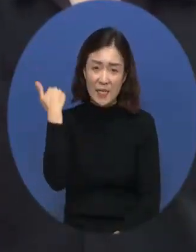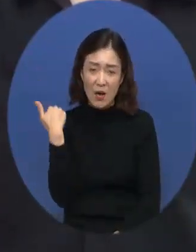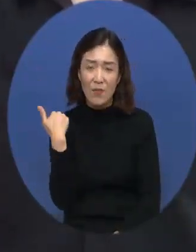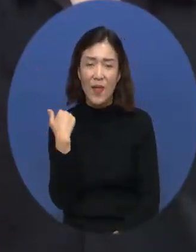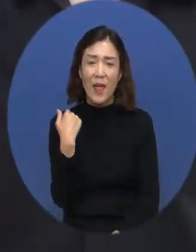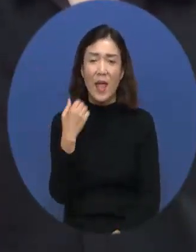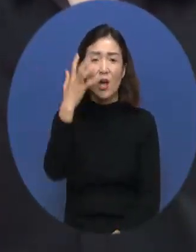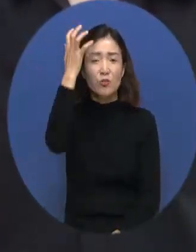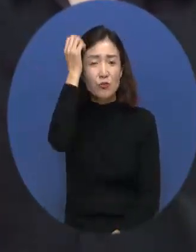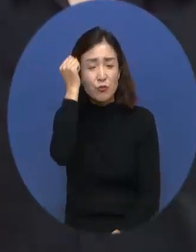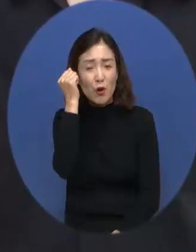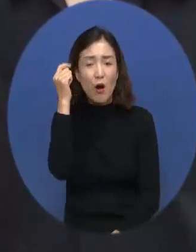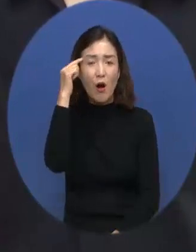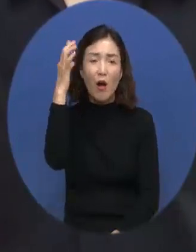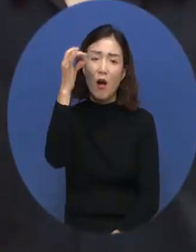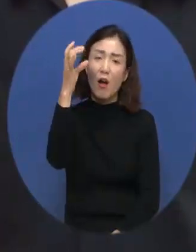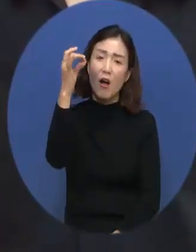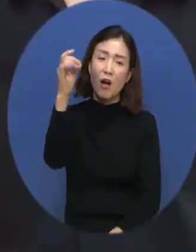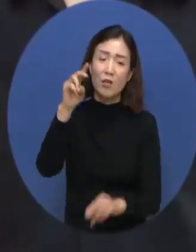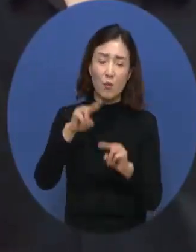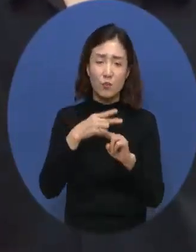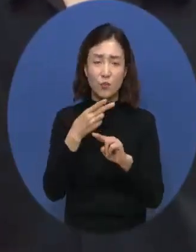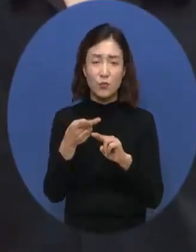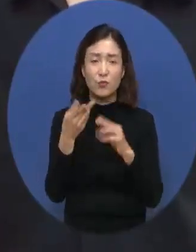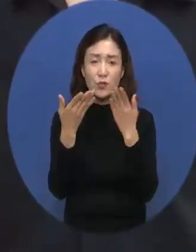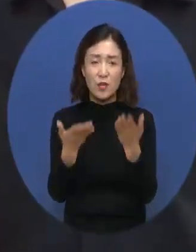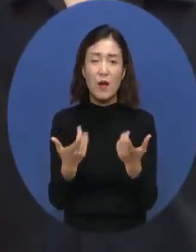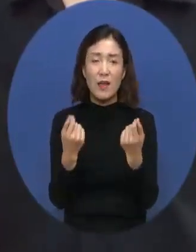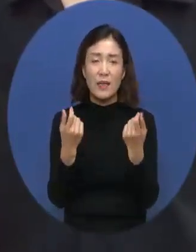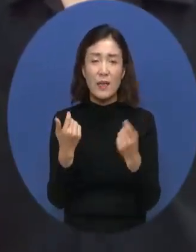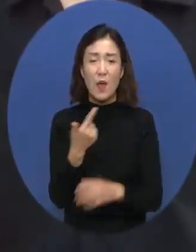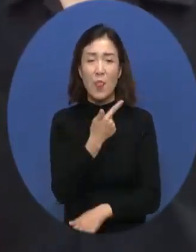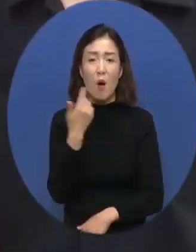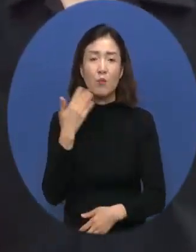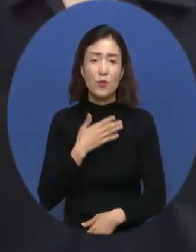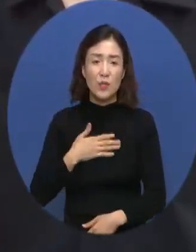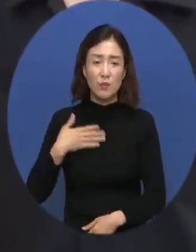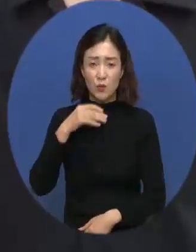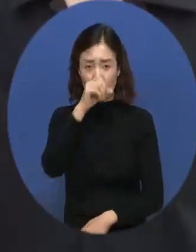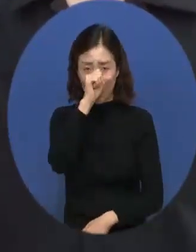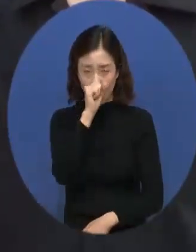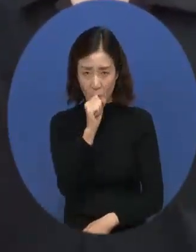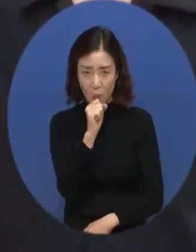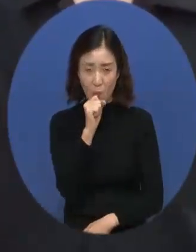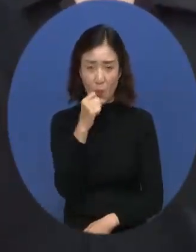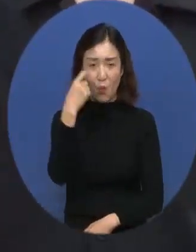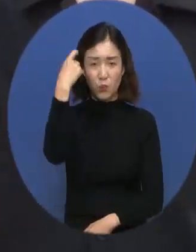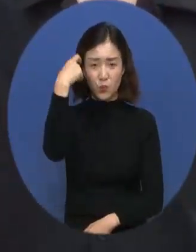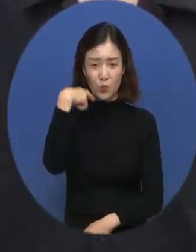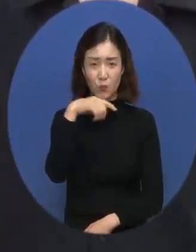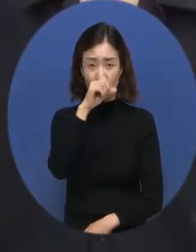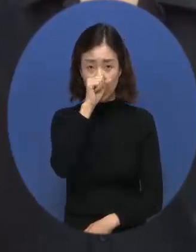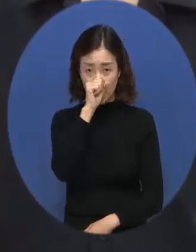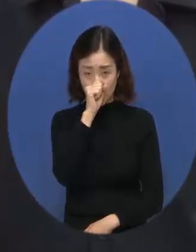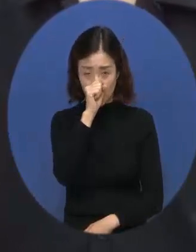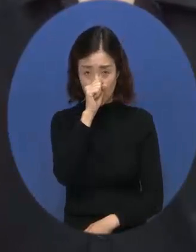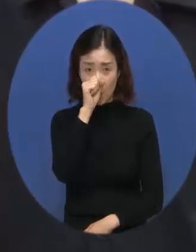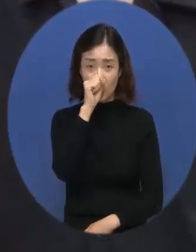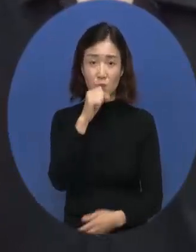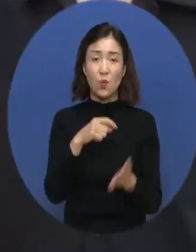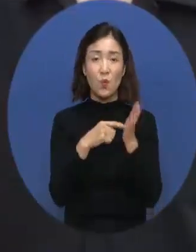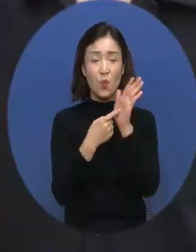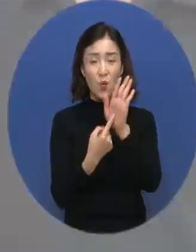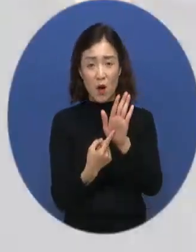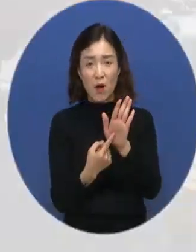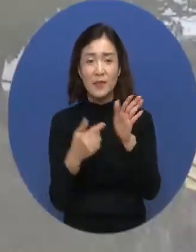있는 무슨 추억을 선물한 것 같기도 해서 너무 기분도 좋고 저희도 뿌듯하고 그래서 좋은 공연 마무리해서 더욱